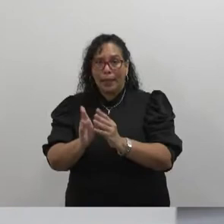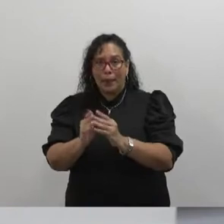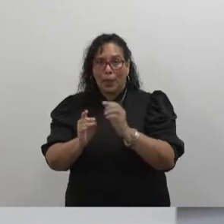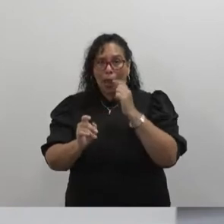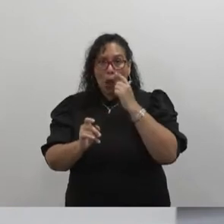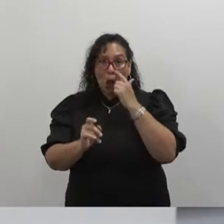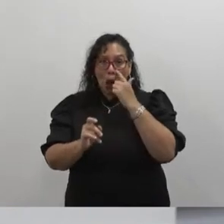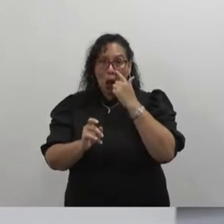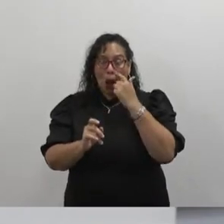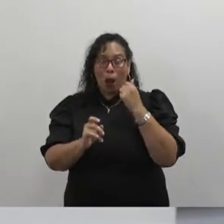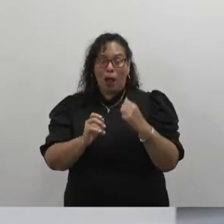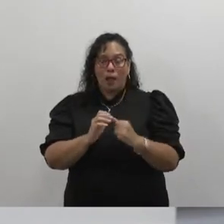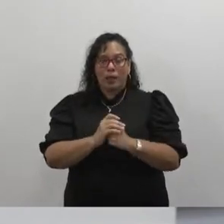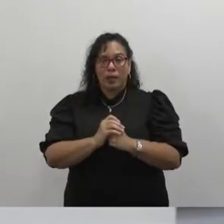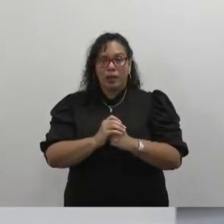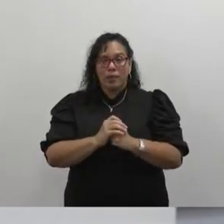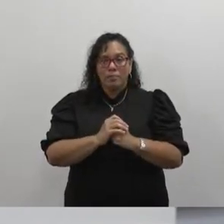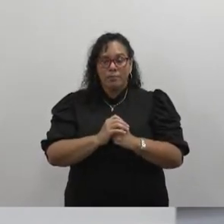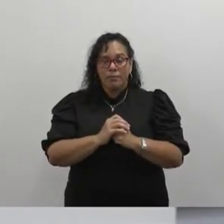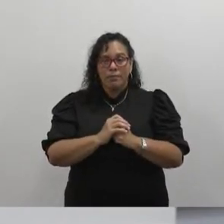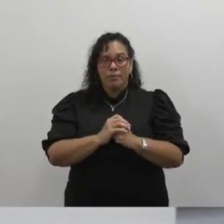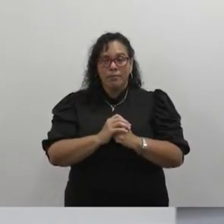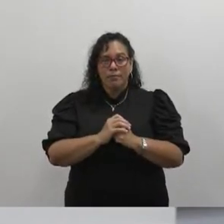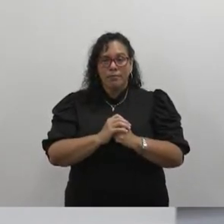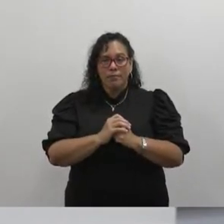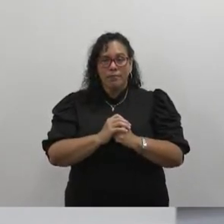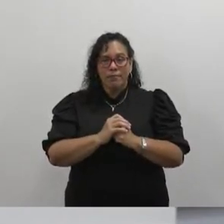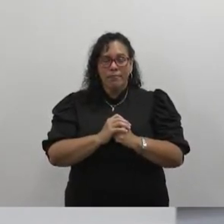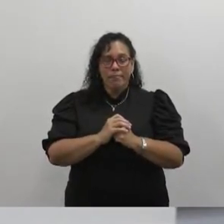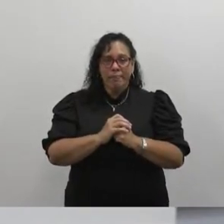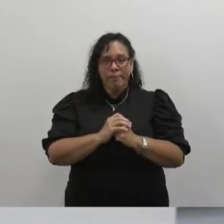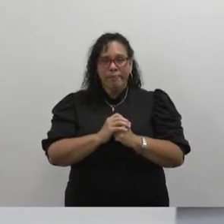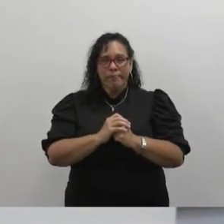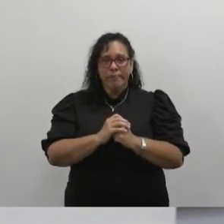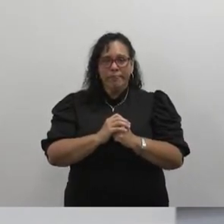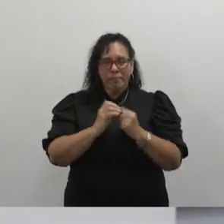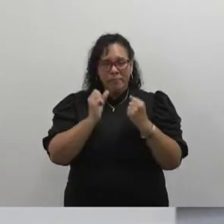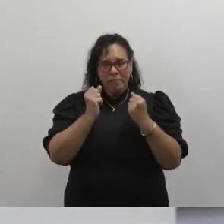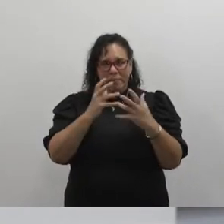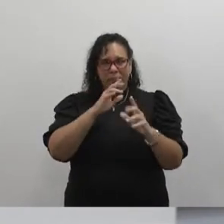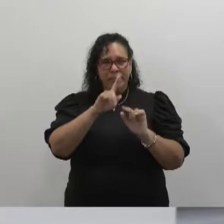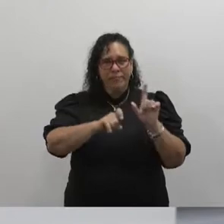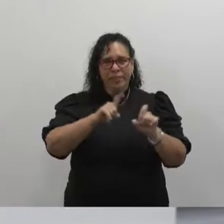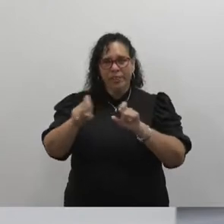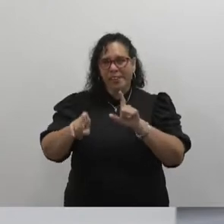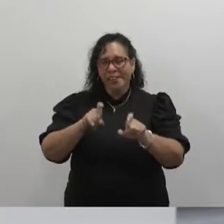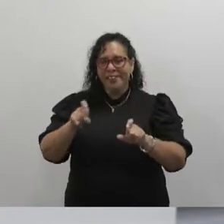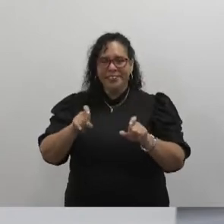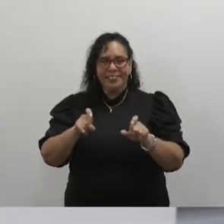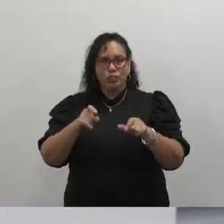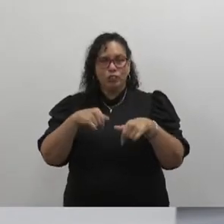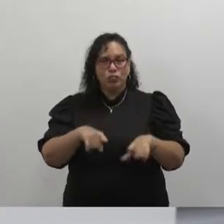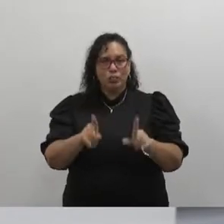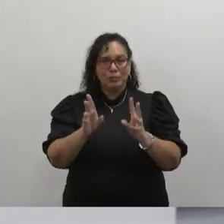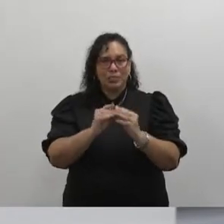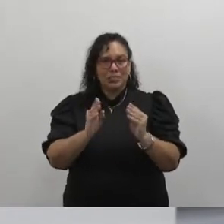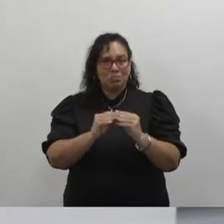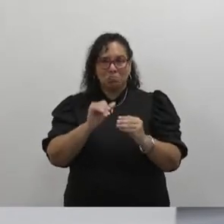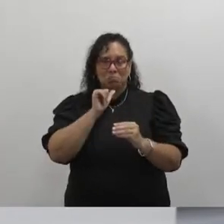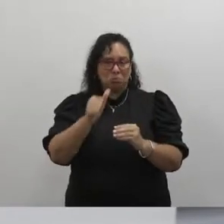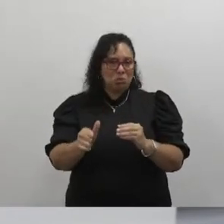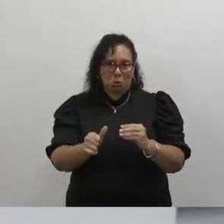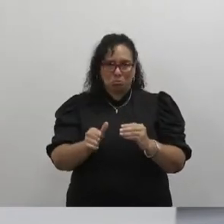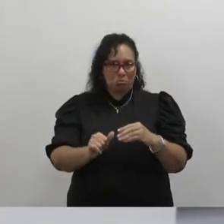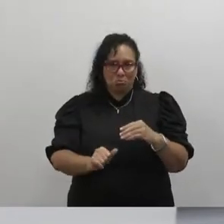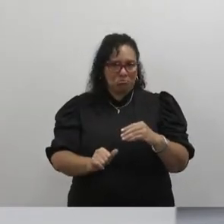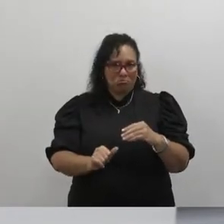assignment miền lòng hạt bỏ dương riêng riêng khuôn dương miên xùm nua bê đại dương